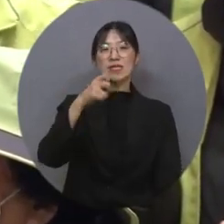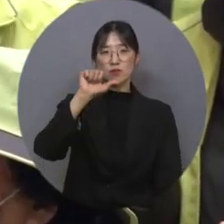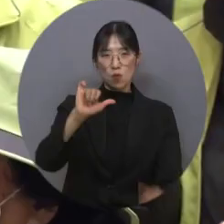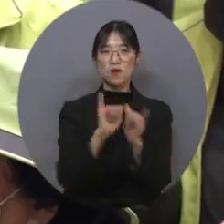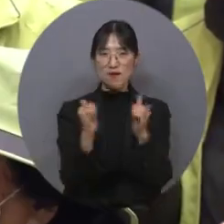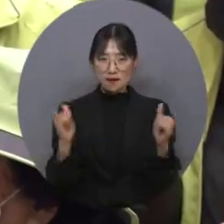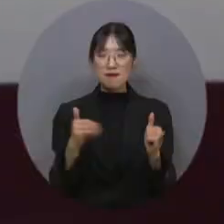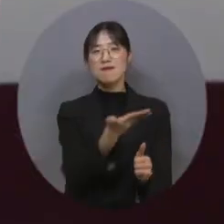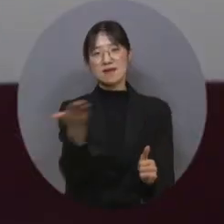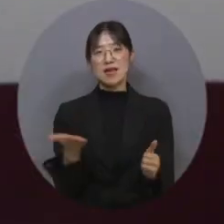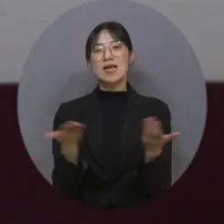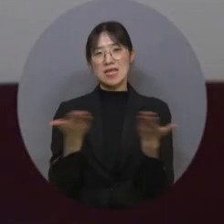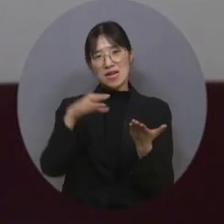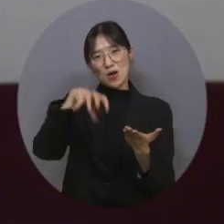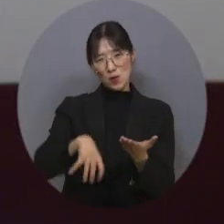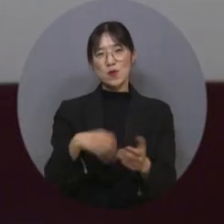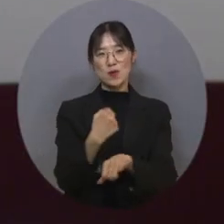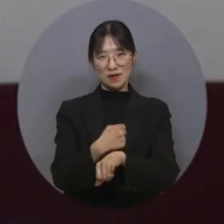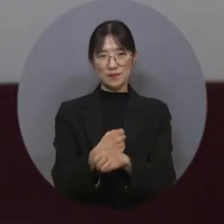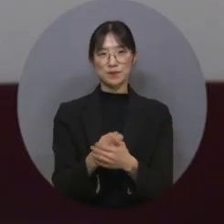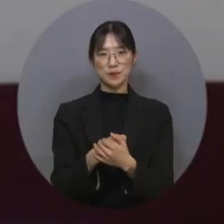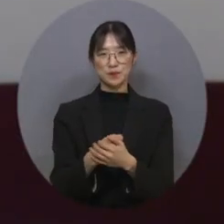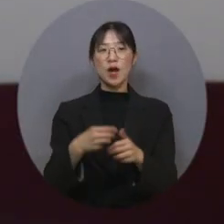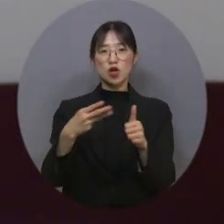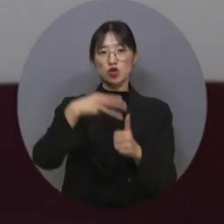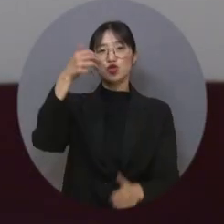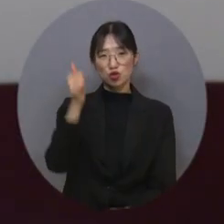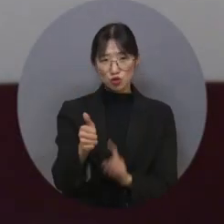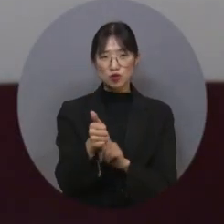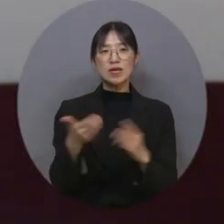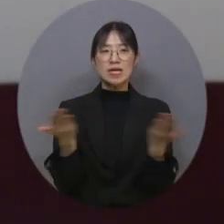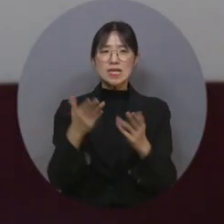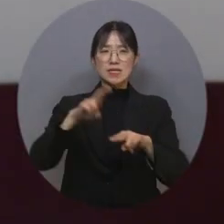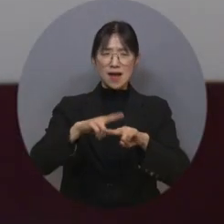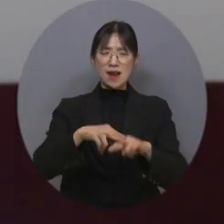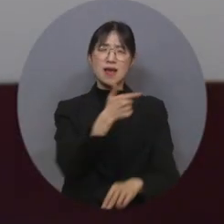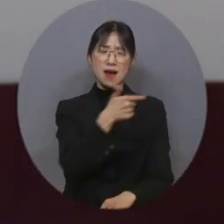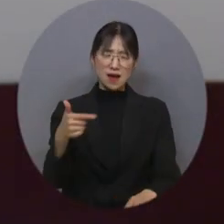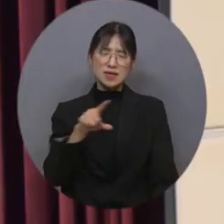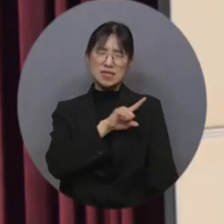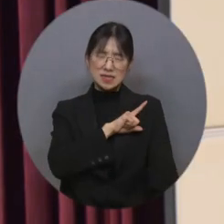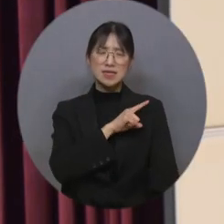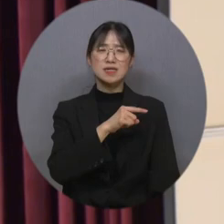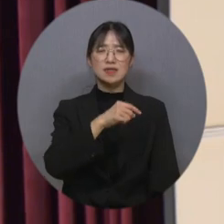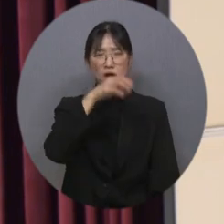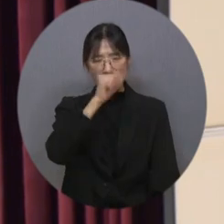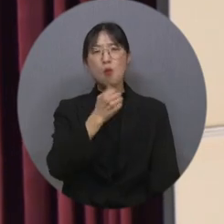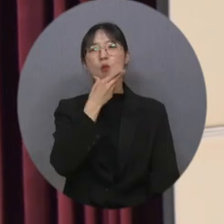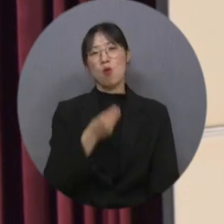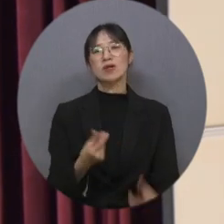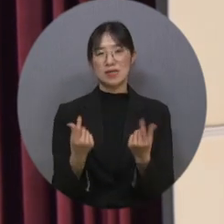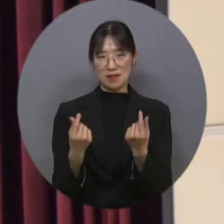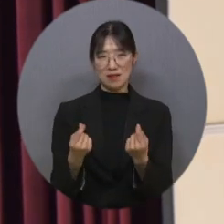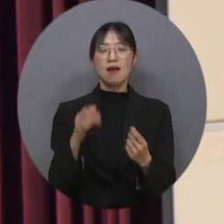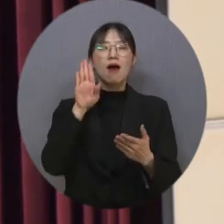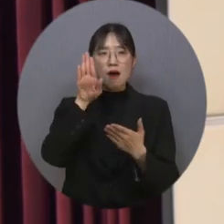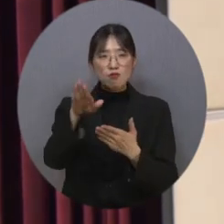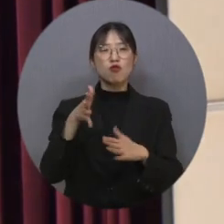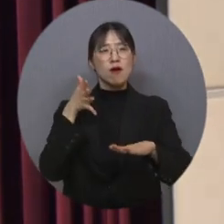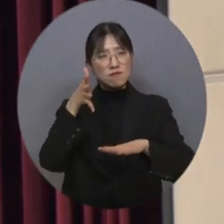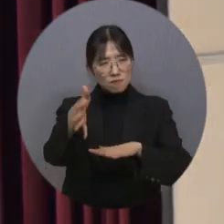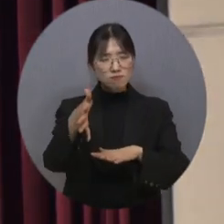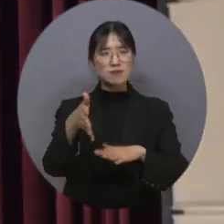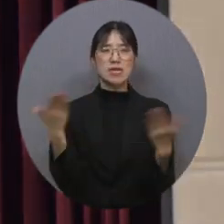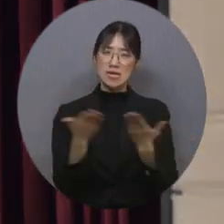제공합니다 공용민 군수는 일자리가 가장 큰 복지다라는 말을 가슴에 새기며 앞으로도 더 전문적이고 다양한